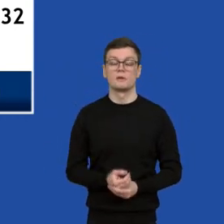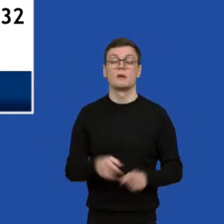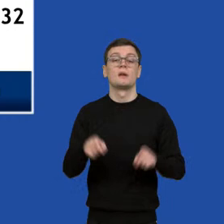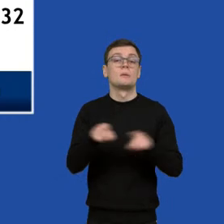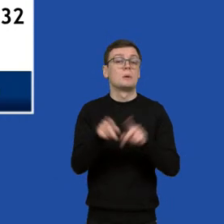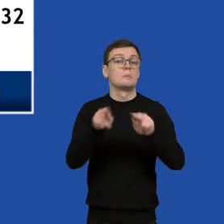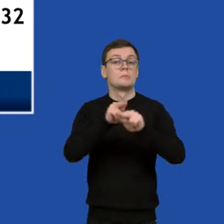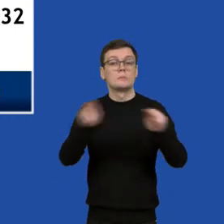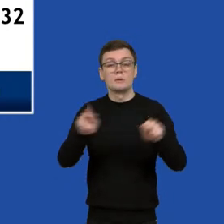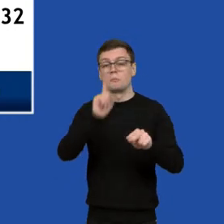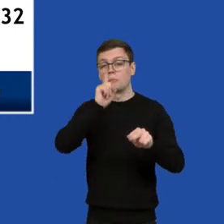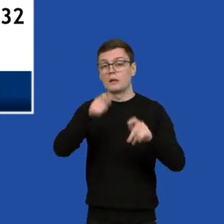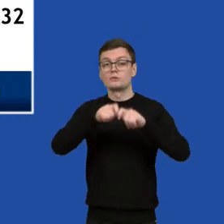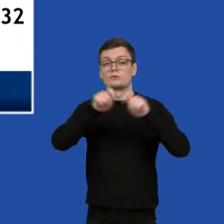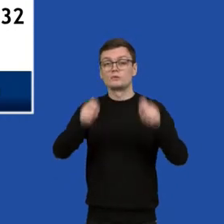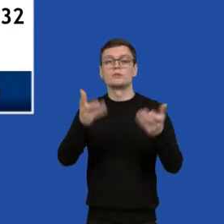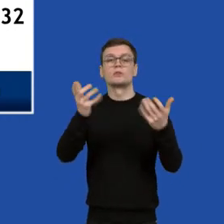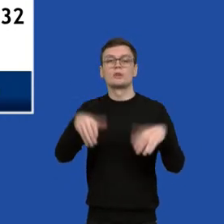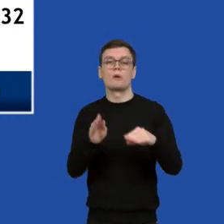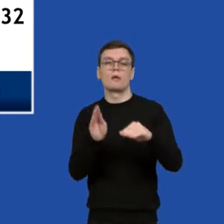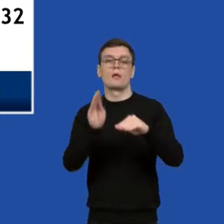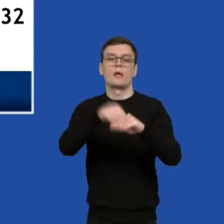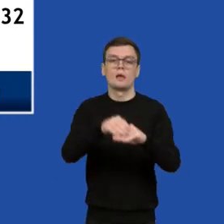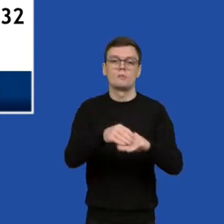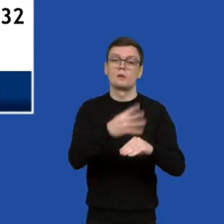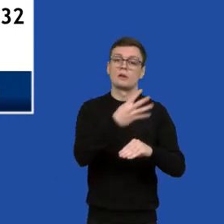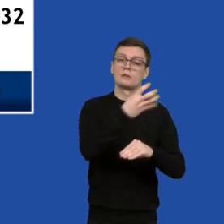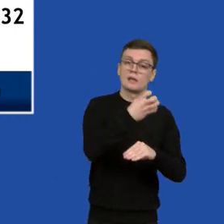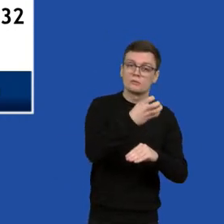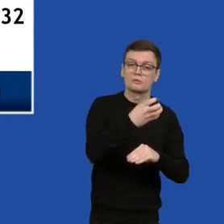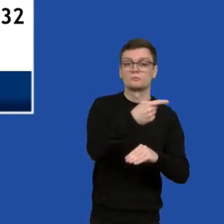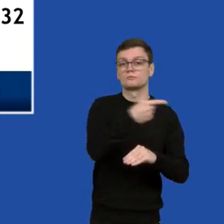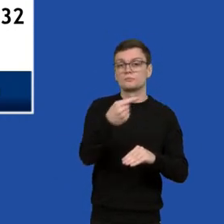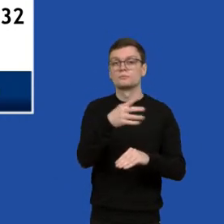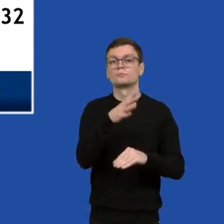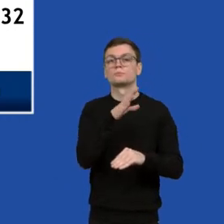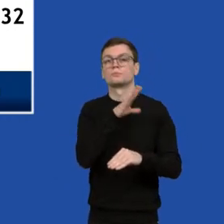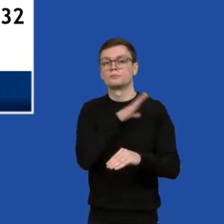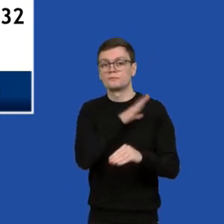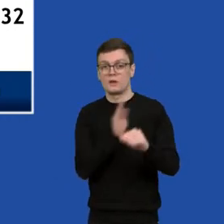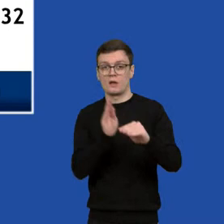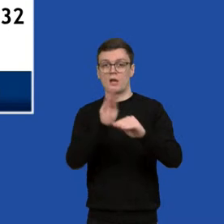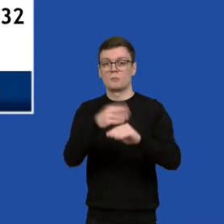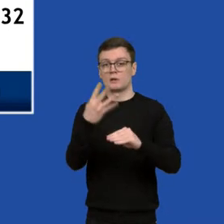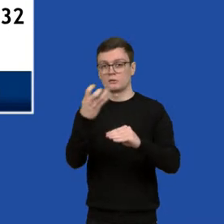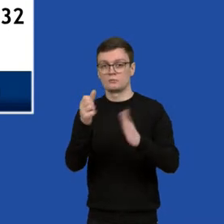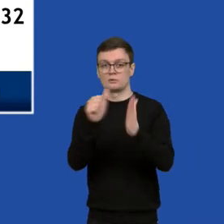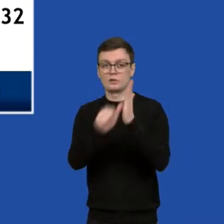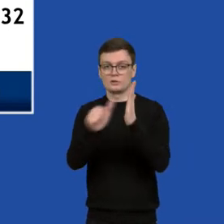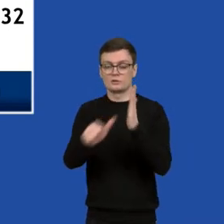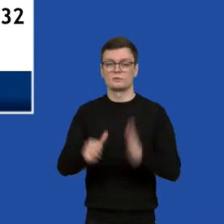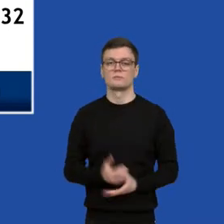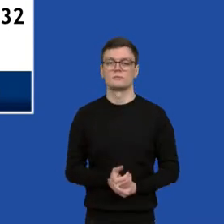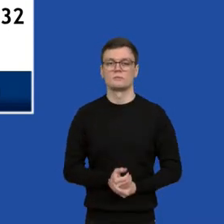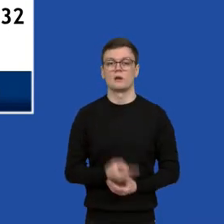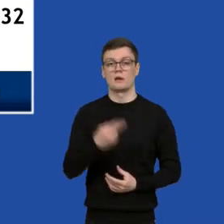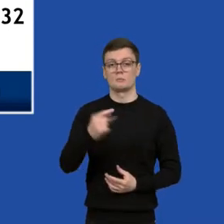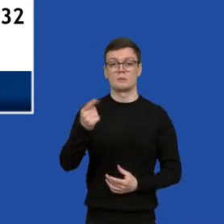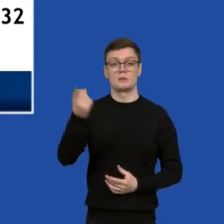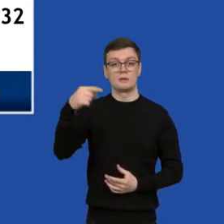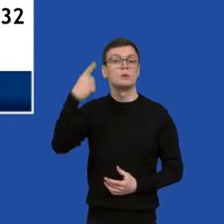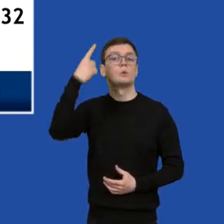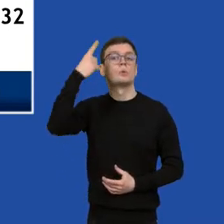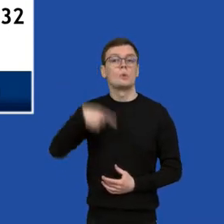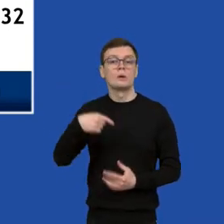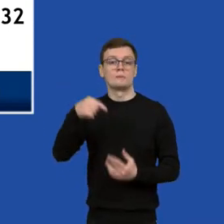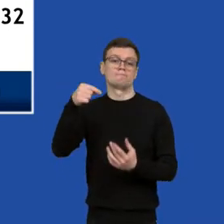kad nuo metų pradžios jis yra padidintas nuo 400 iki 460. Kadangi NPD siūlomas taikyti nuo metų